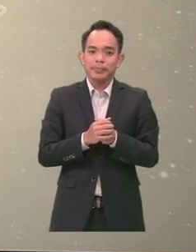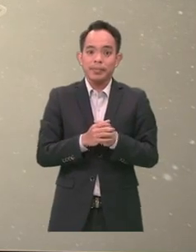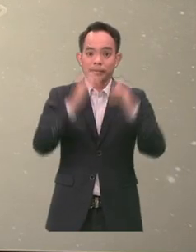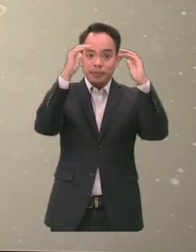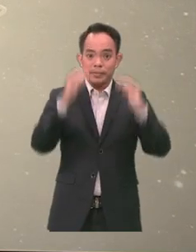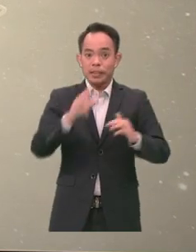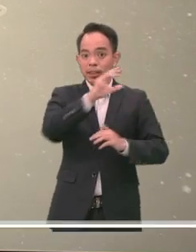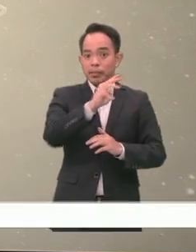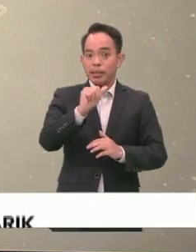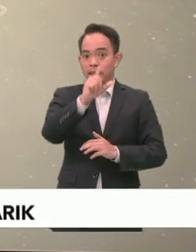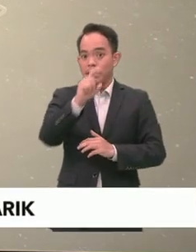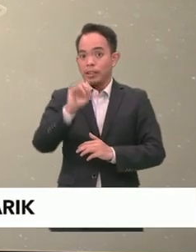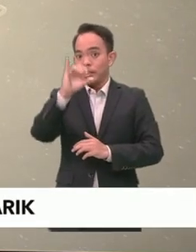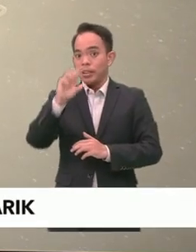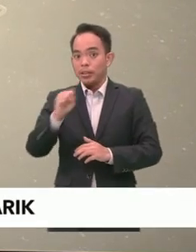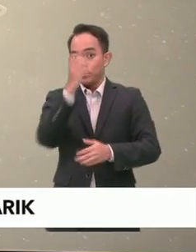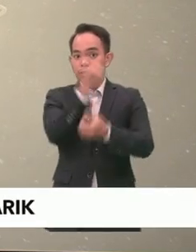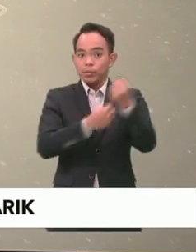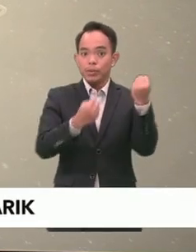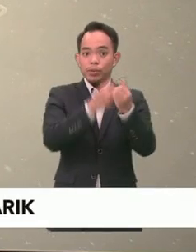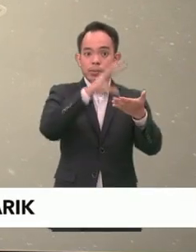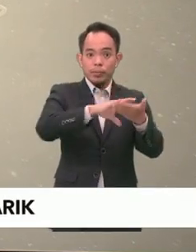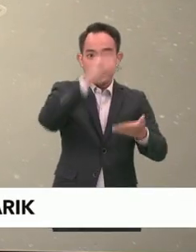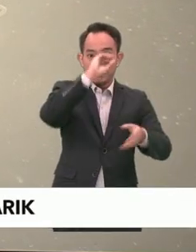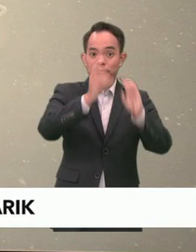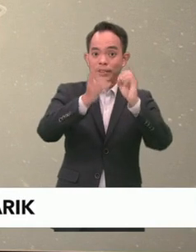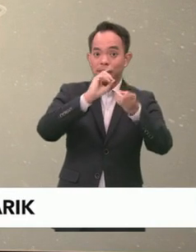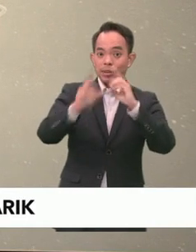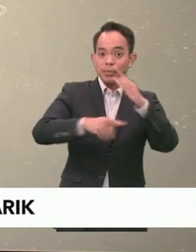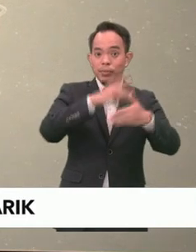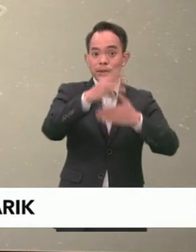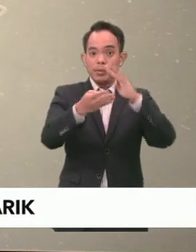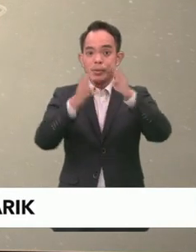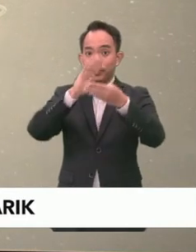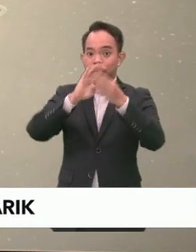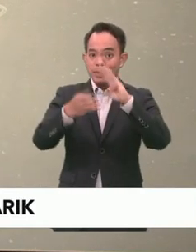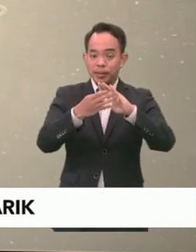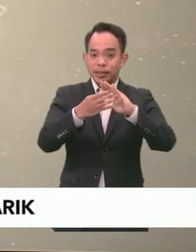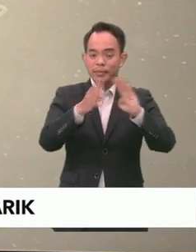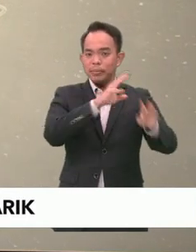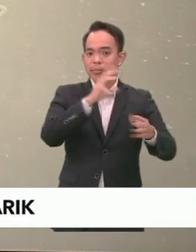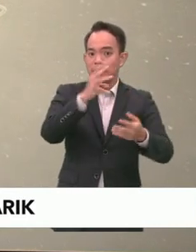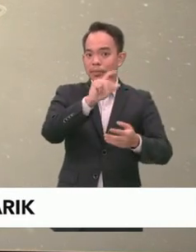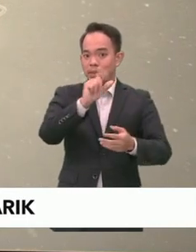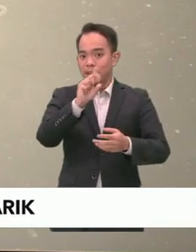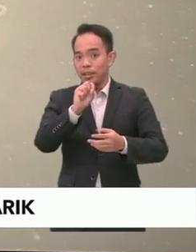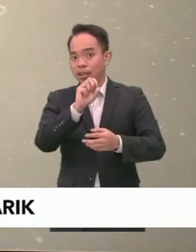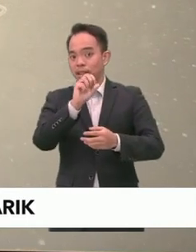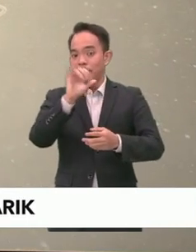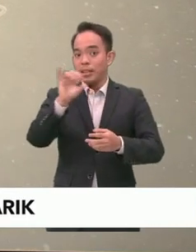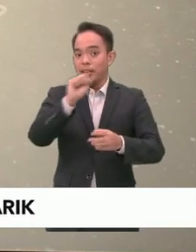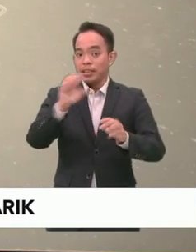Seterusnya, Maxis Berhad terus komited dalam menyokong pembelajaran digital dengan program komuniti utamanya iaitu Maxis E-Class